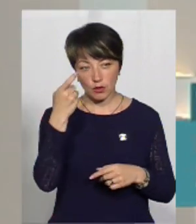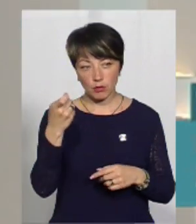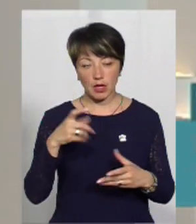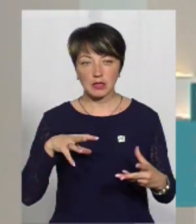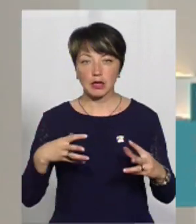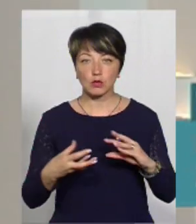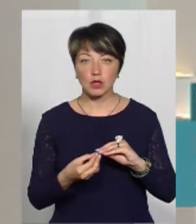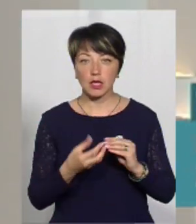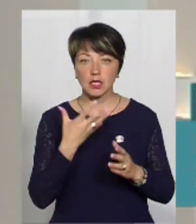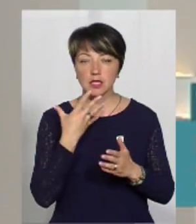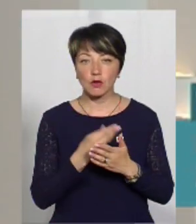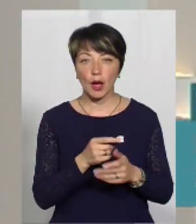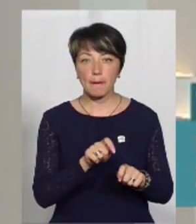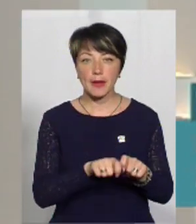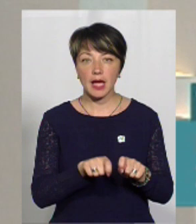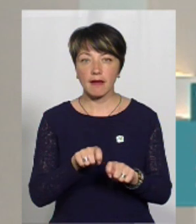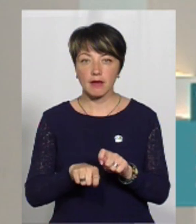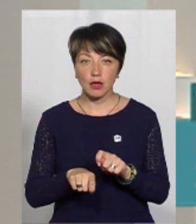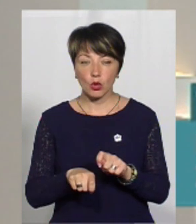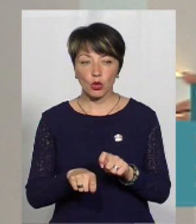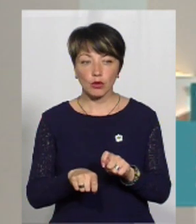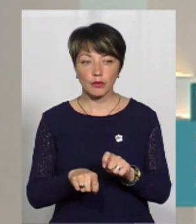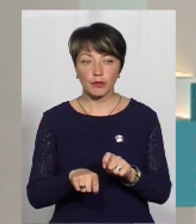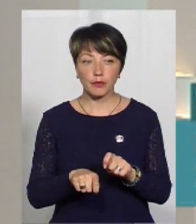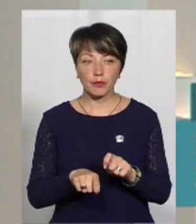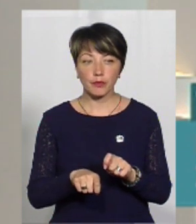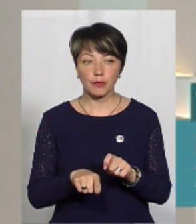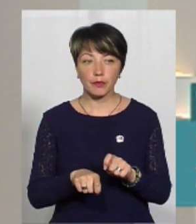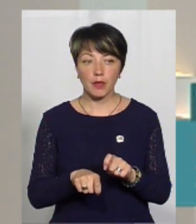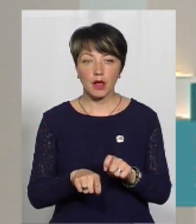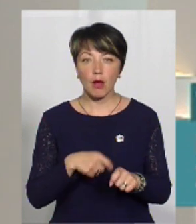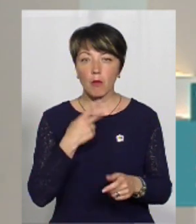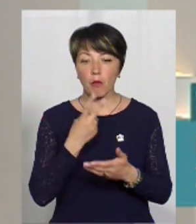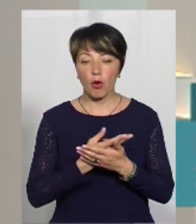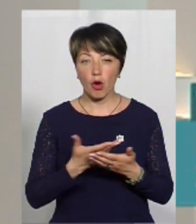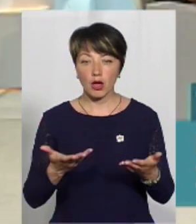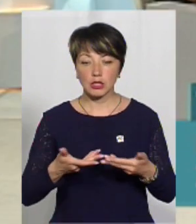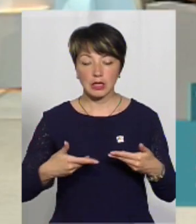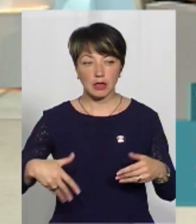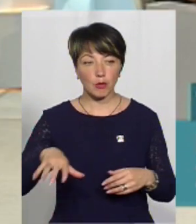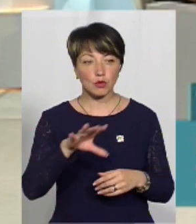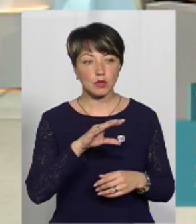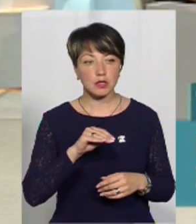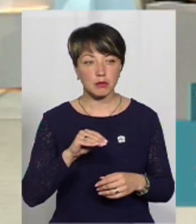повідомляти результати своїх перевірок? Тобто покажете нам усім